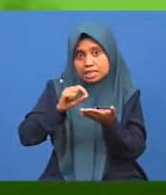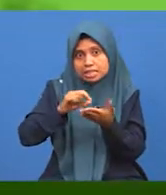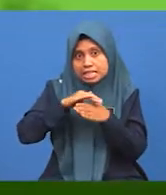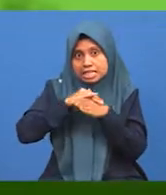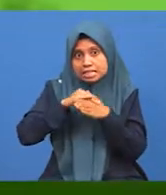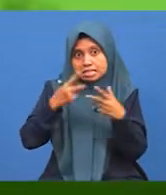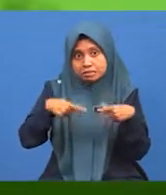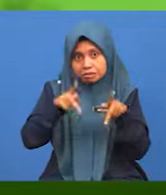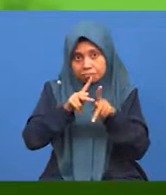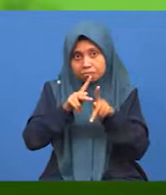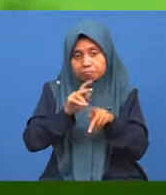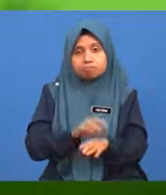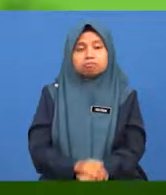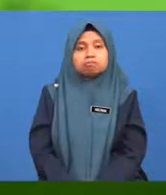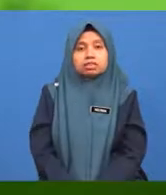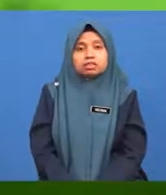penting.